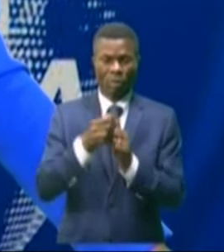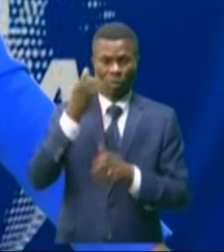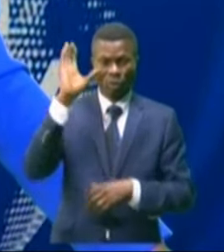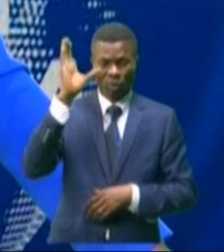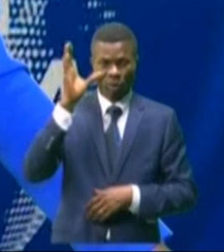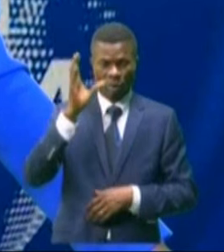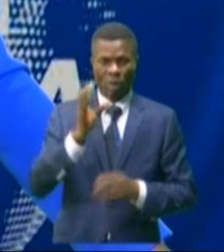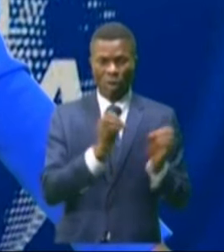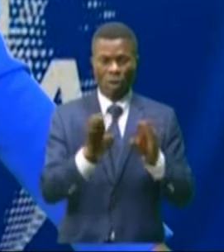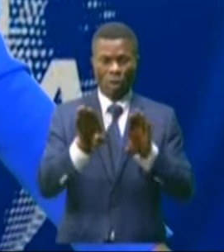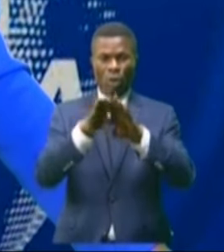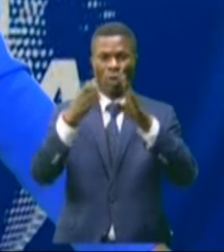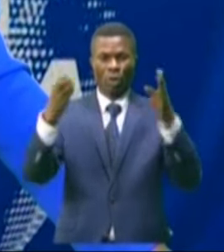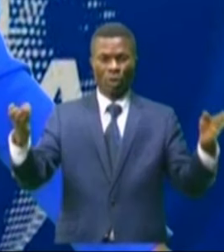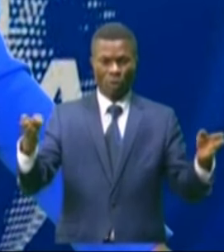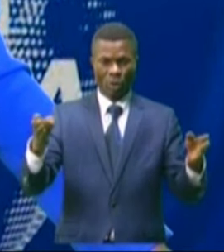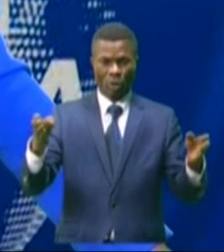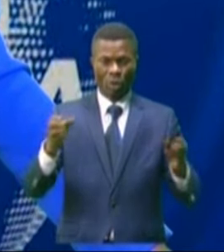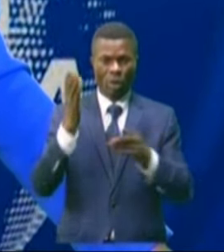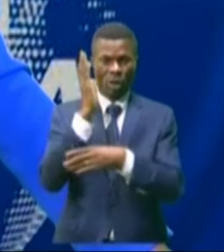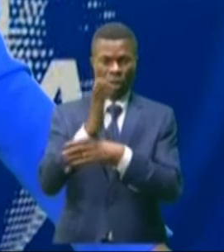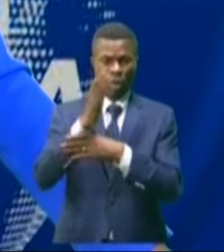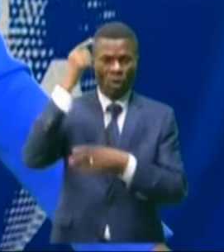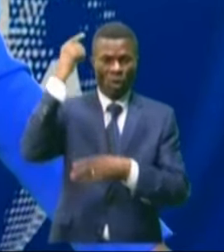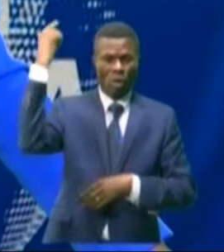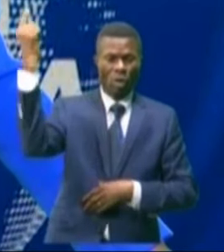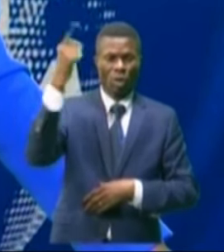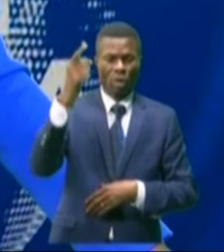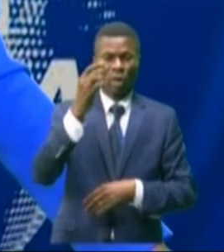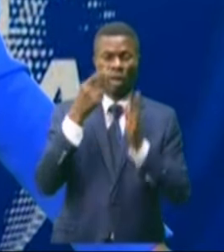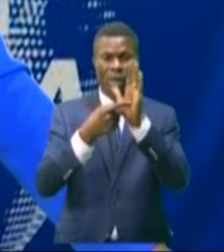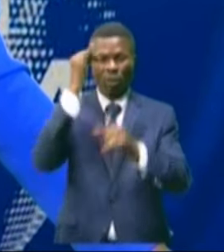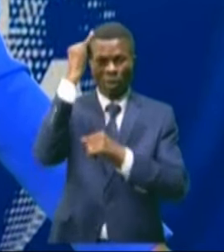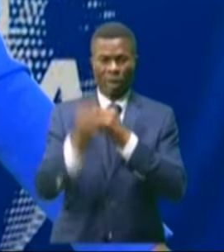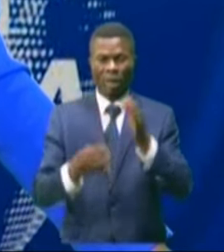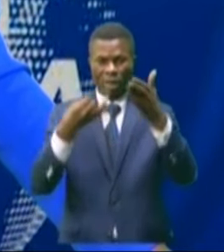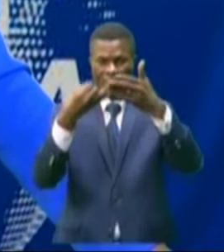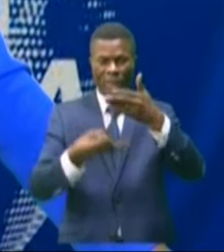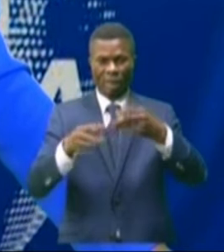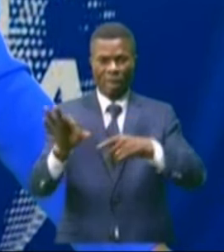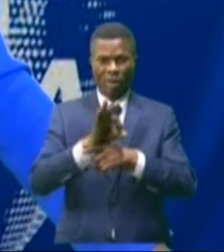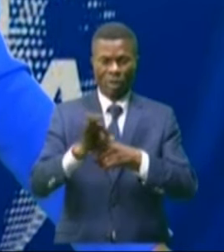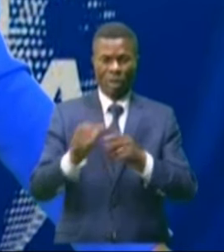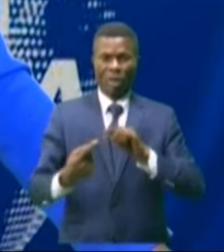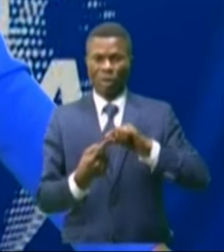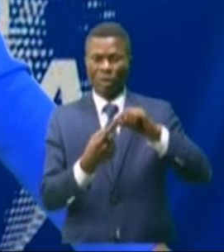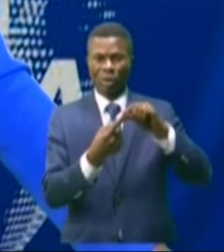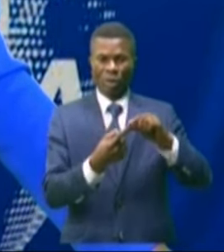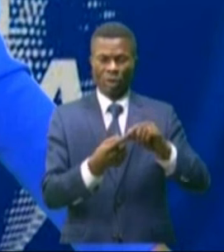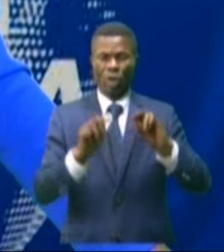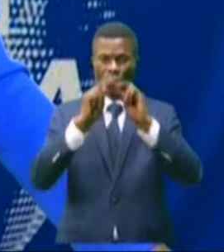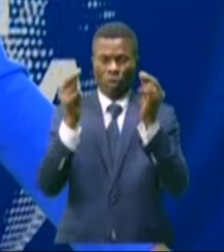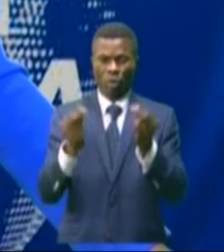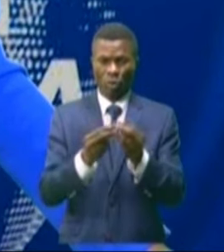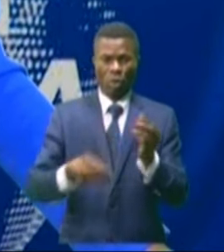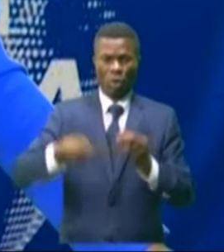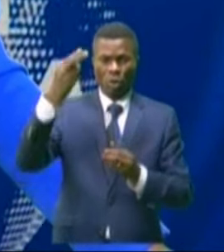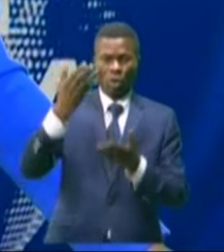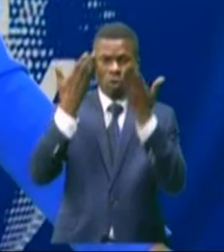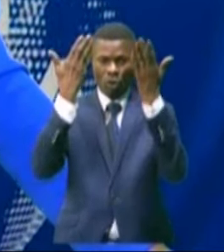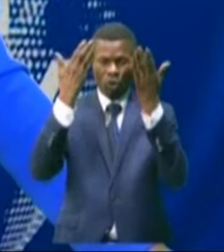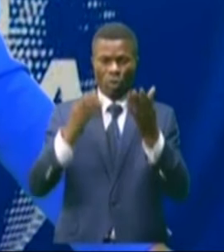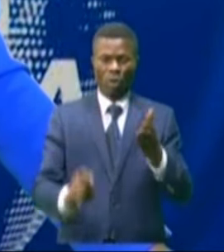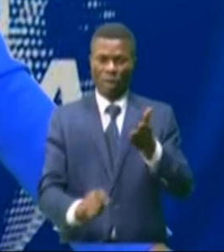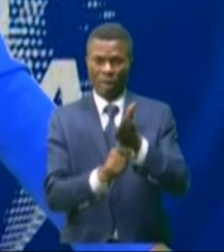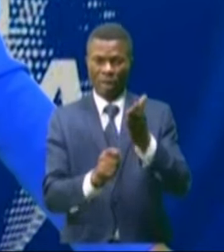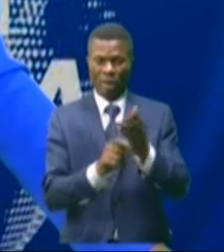a procédé à l'ouverture du colloque international qui marque la clôture de la 7e session spéciale du Collège des hautes études de